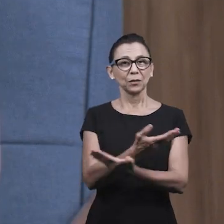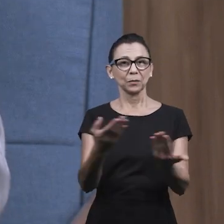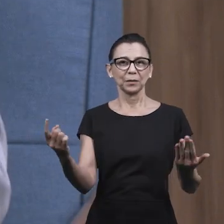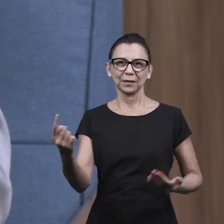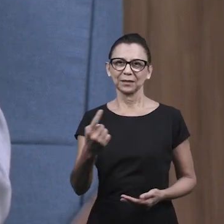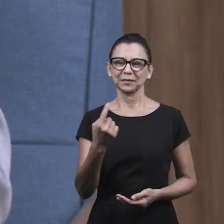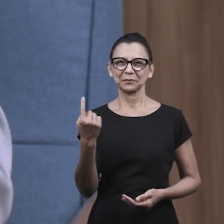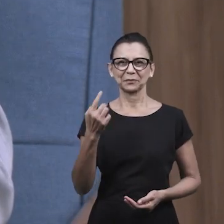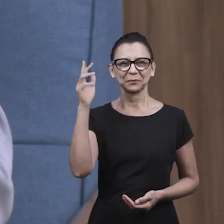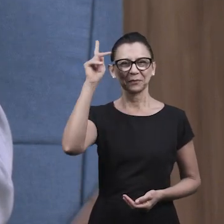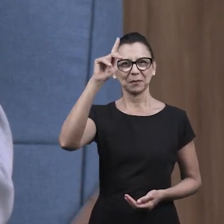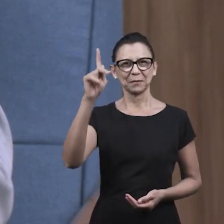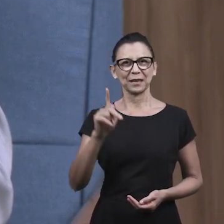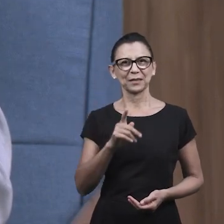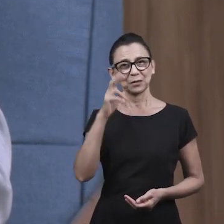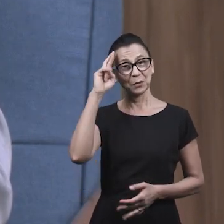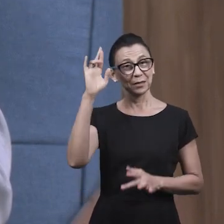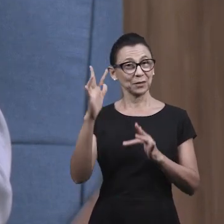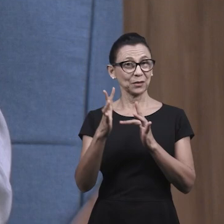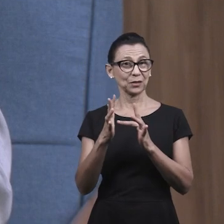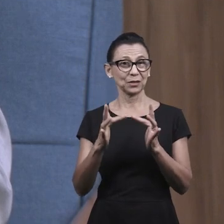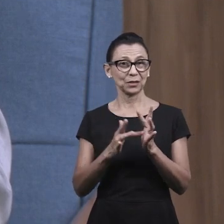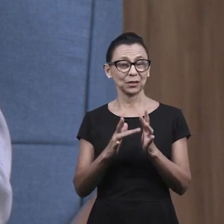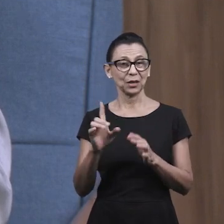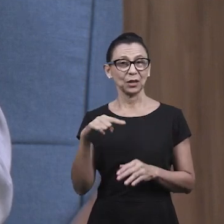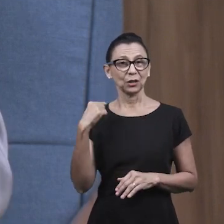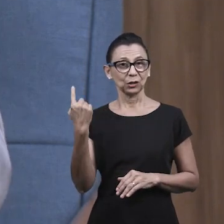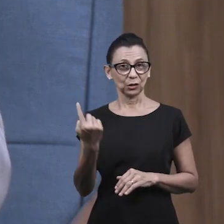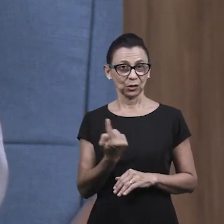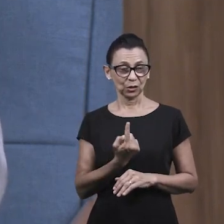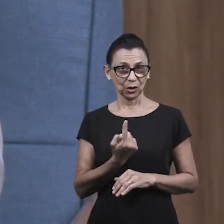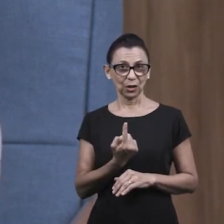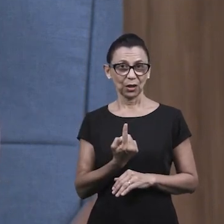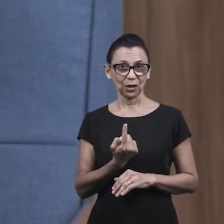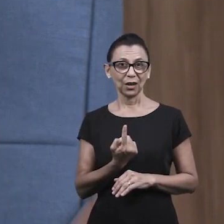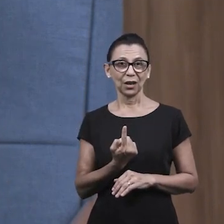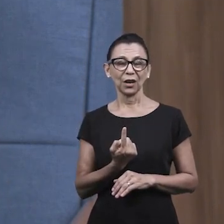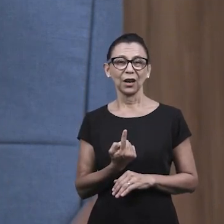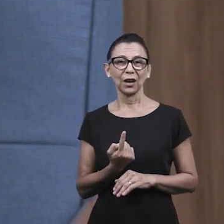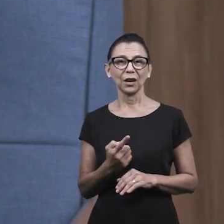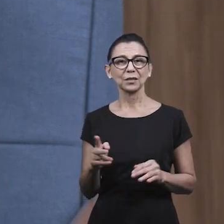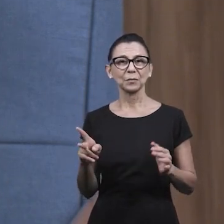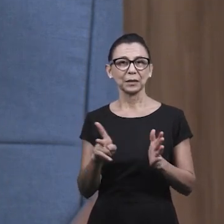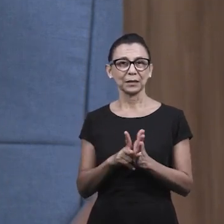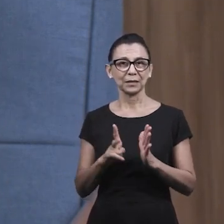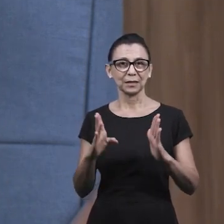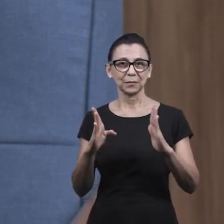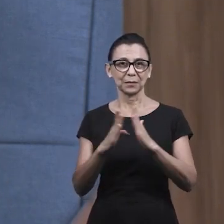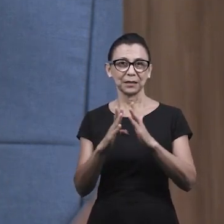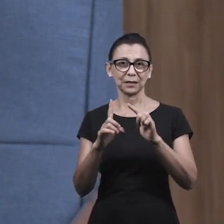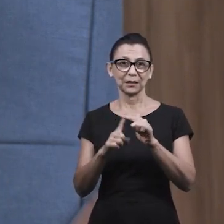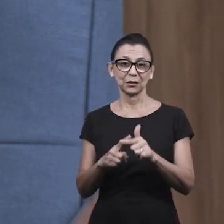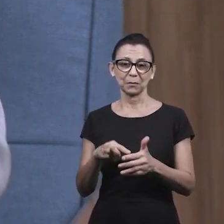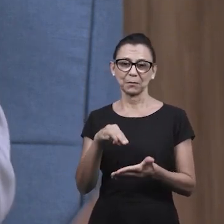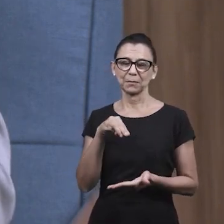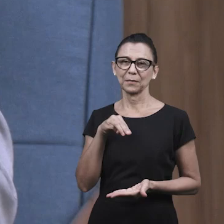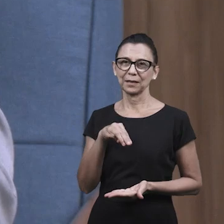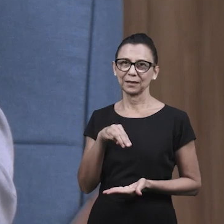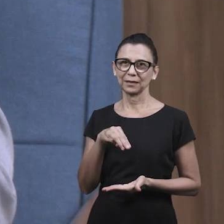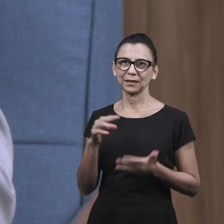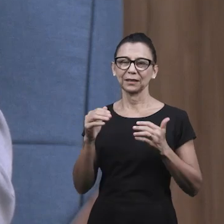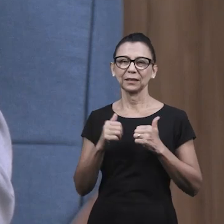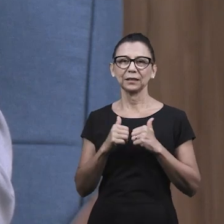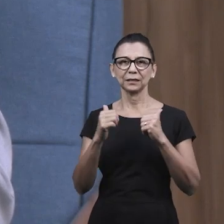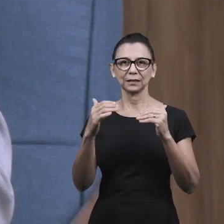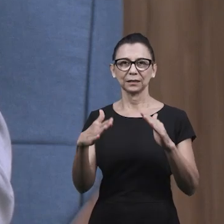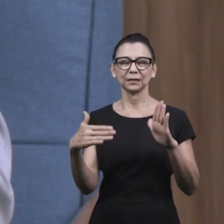Je salue à tous dans la paix du Seigneur Jésus. Nous sommes l'Église chrétienne Maranatha et nous commençons maintenant